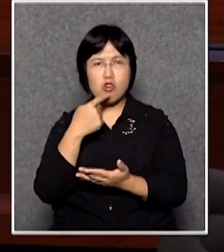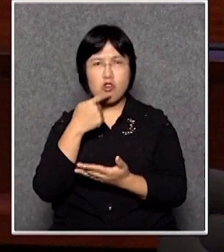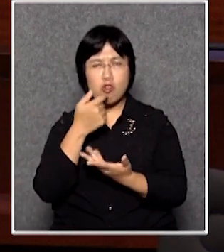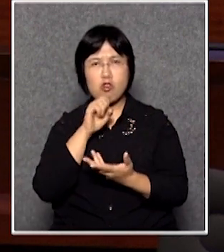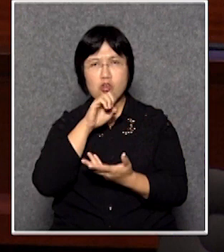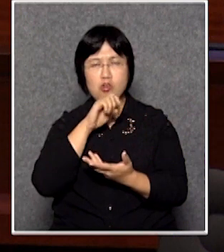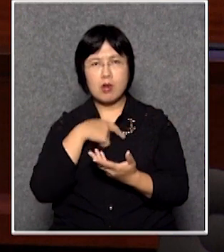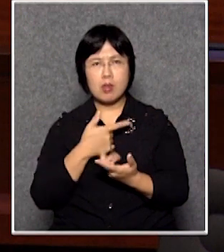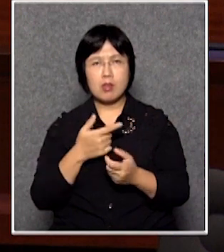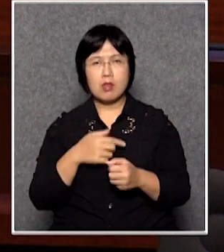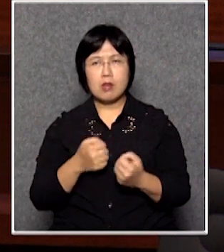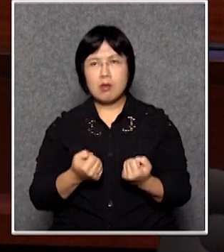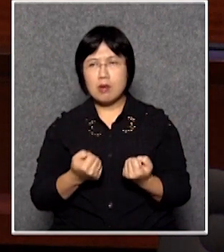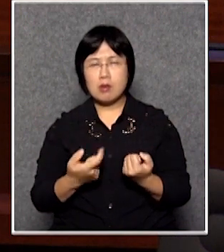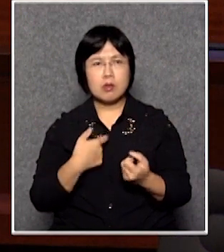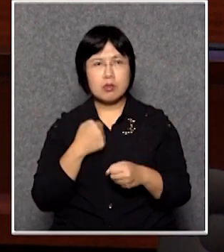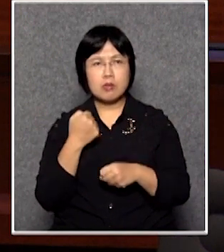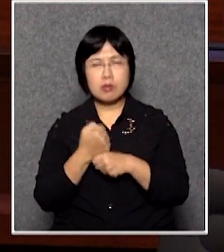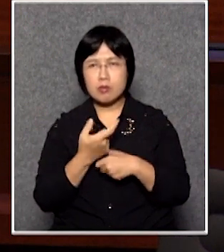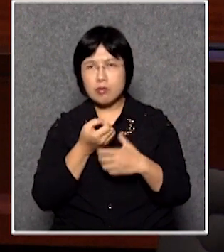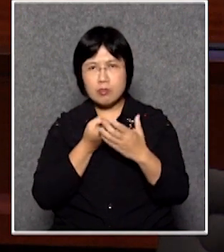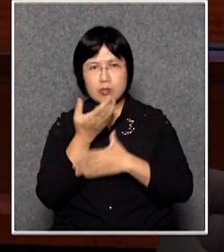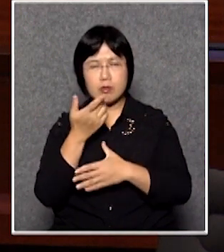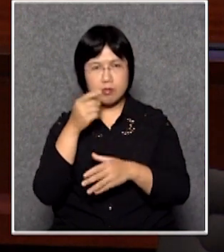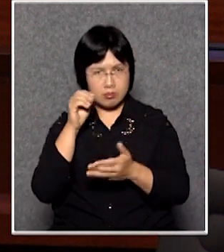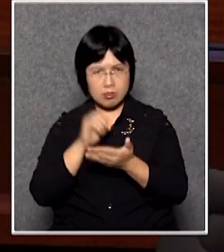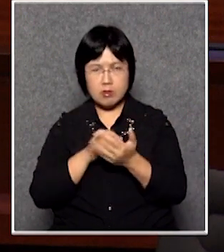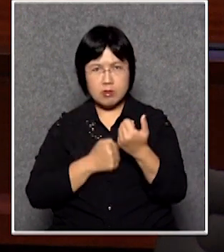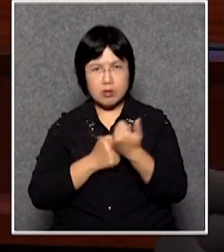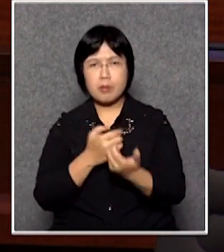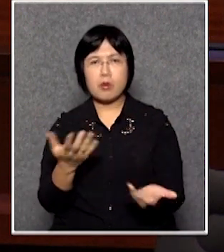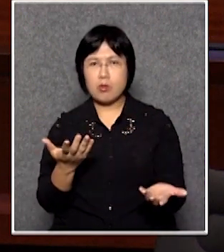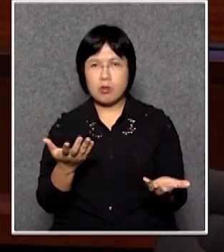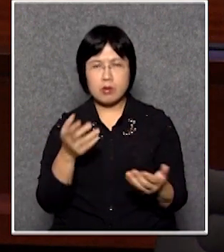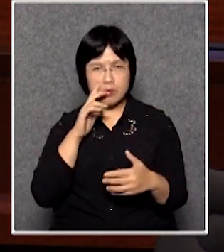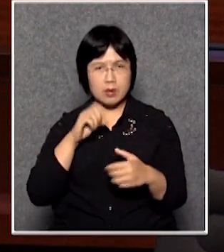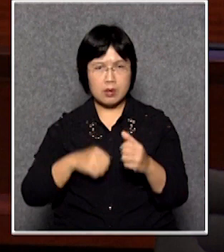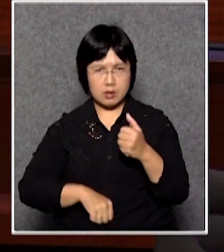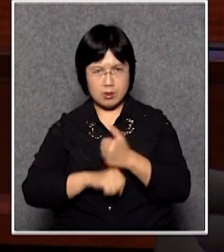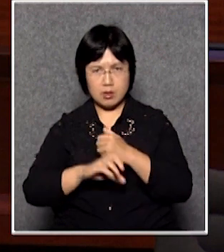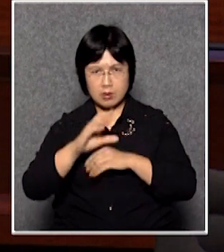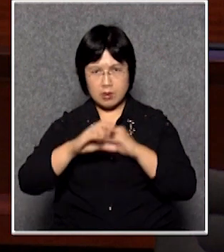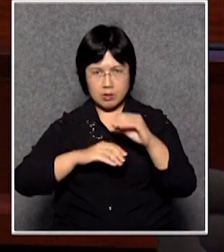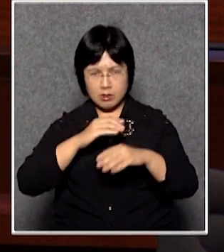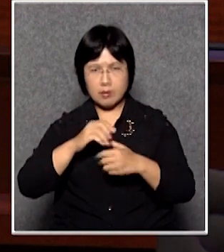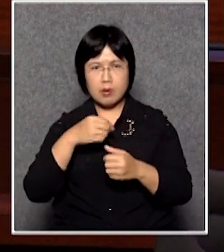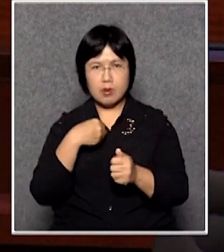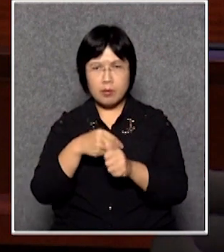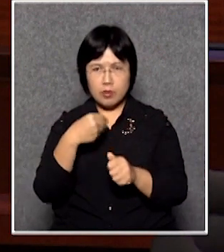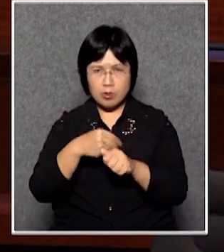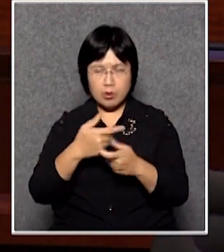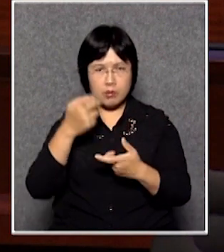話，未見提出任何具體的支援，無論是基建、培育、研究計劃等